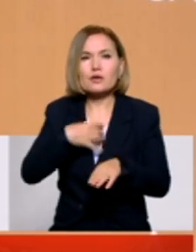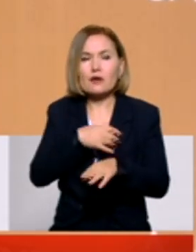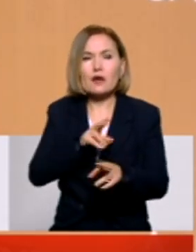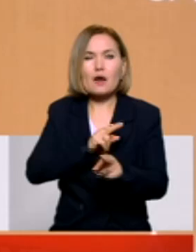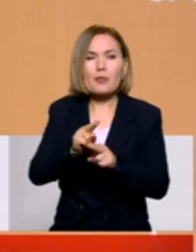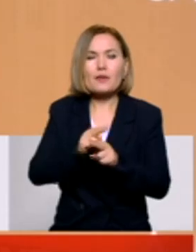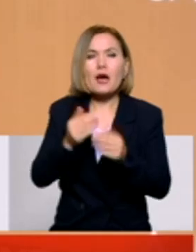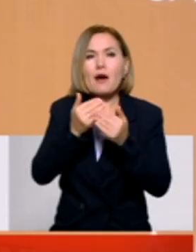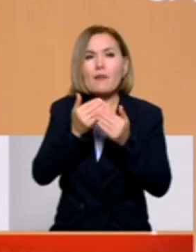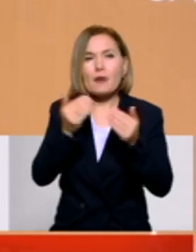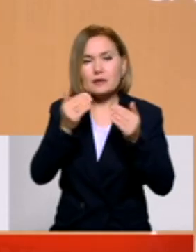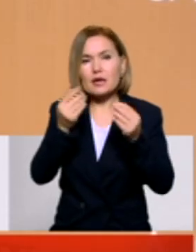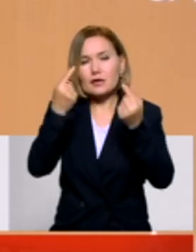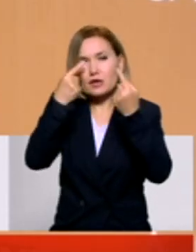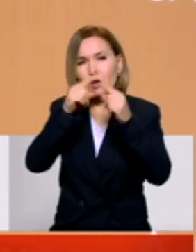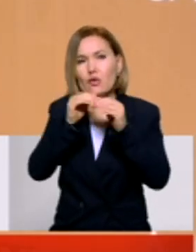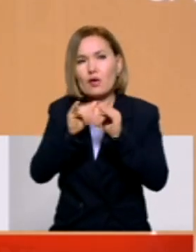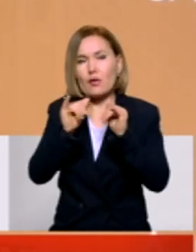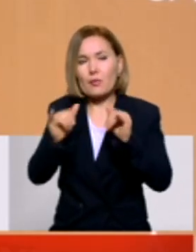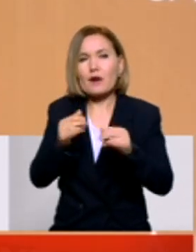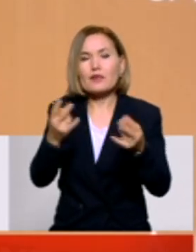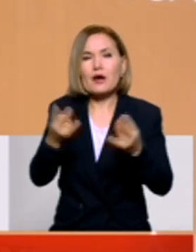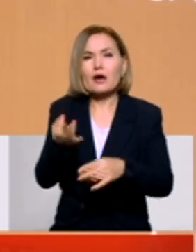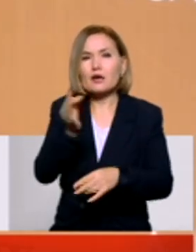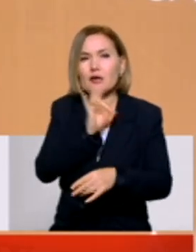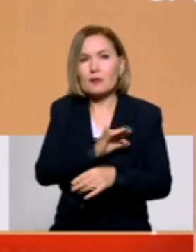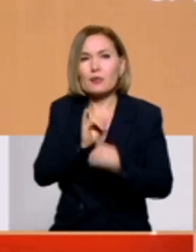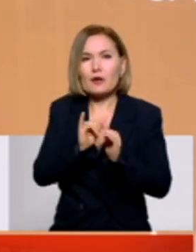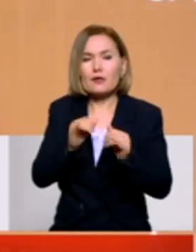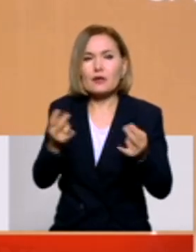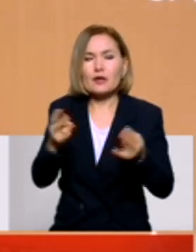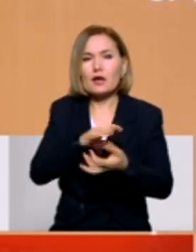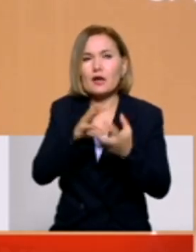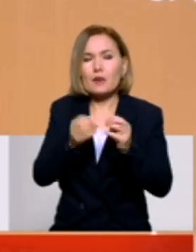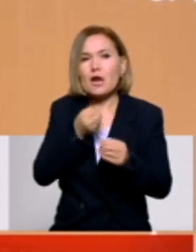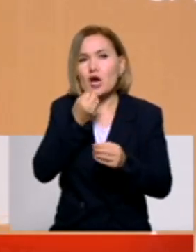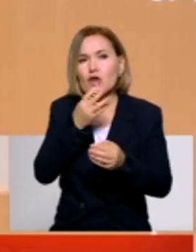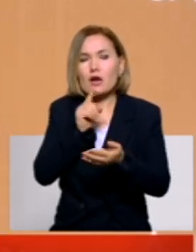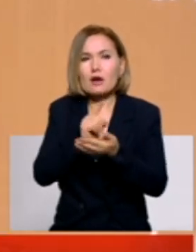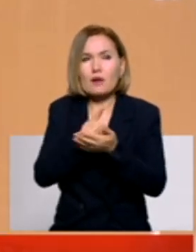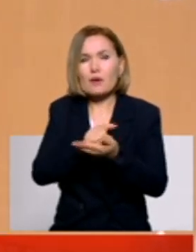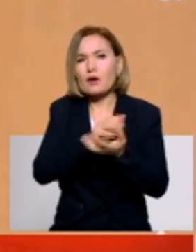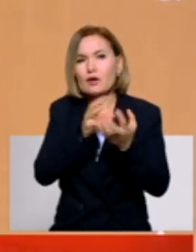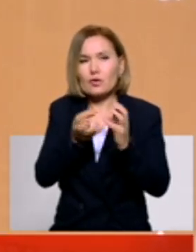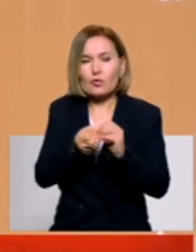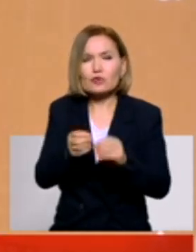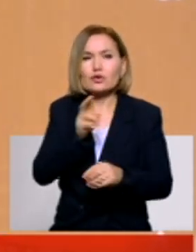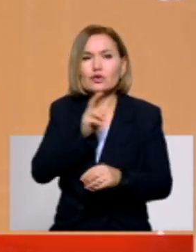соңғы технологиямен қаруланып, қазіргі заманның қажетіне қызмет етуі тиіс. Жақсы тәжірибе алмасу алаңына айналады деп сенемін.